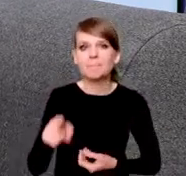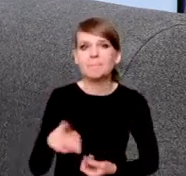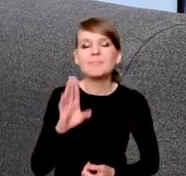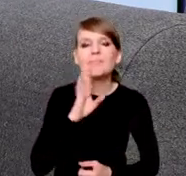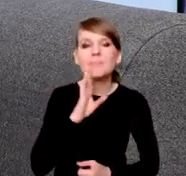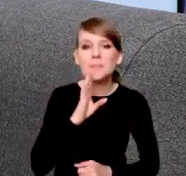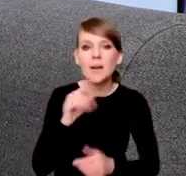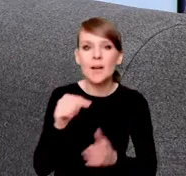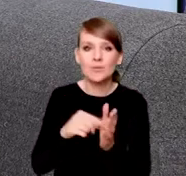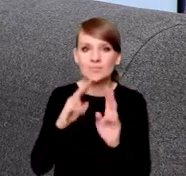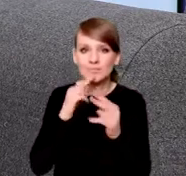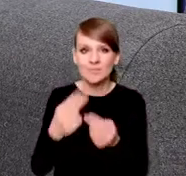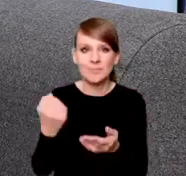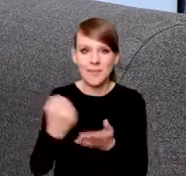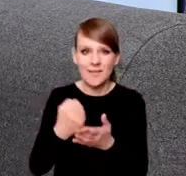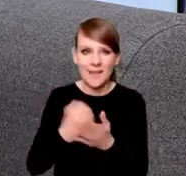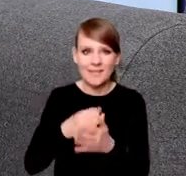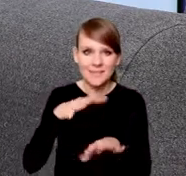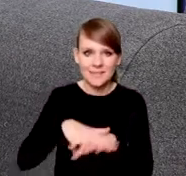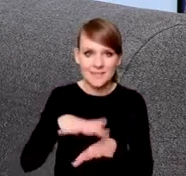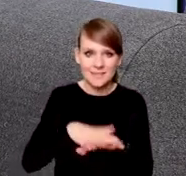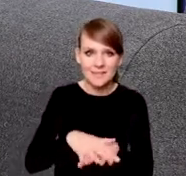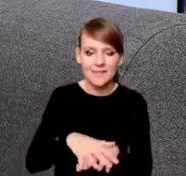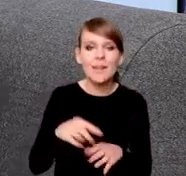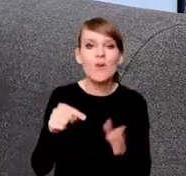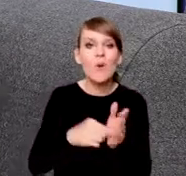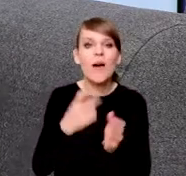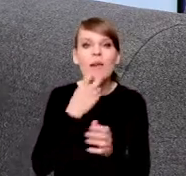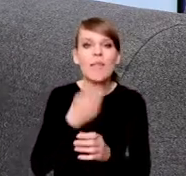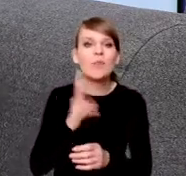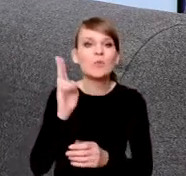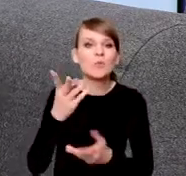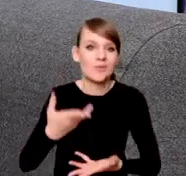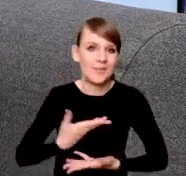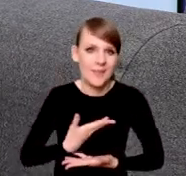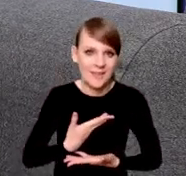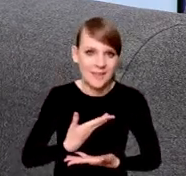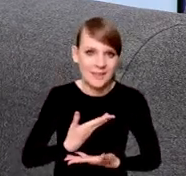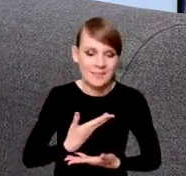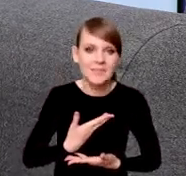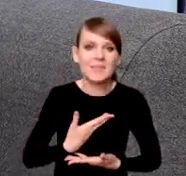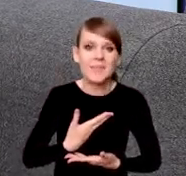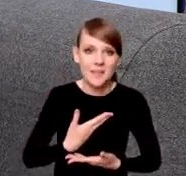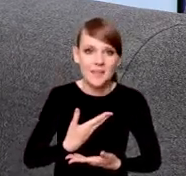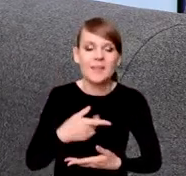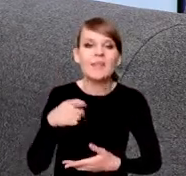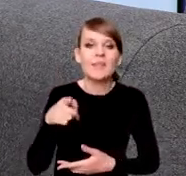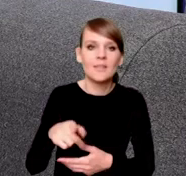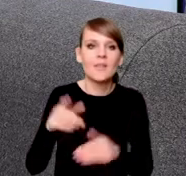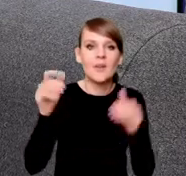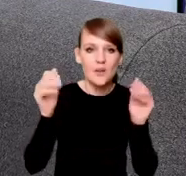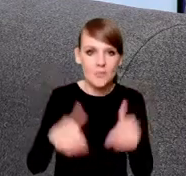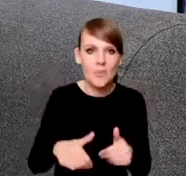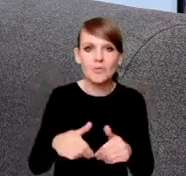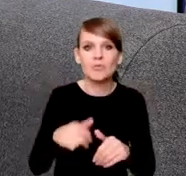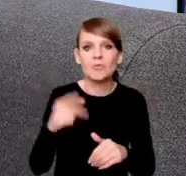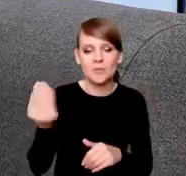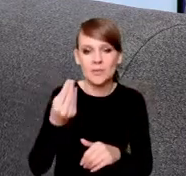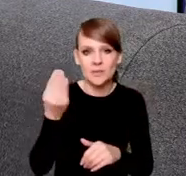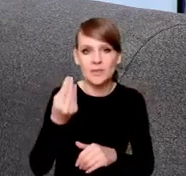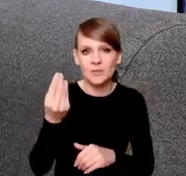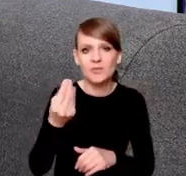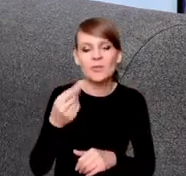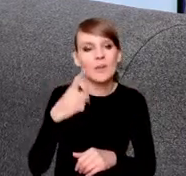systemowej, czyli kto nam tej energii dostarcza. I możemy wrócić do tego, o czym było mówione w podsumowaniu wyników